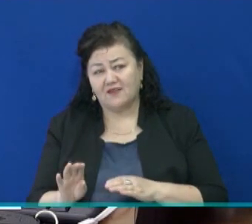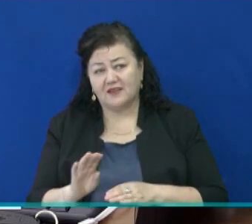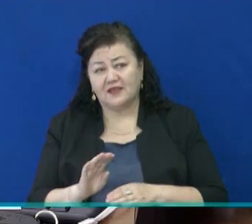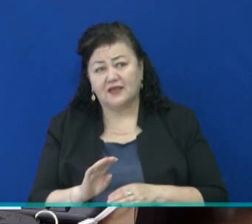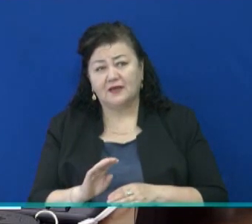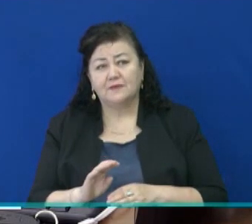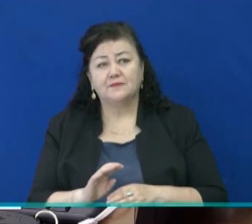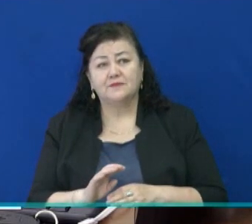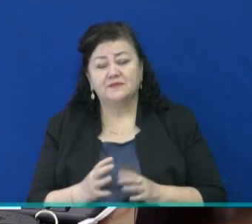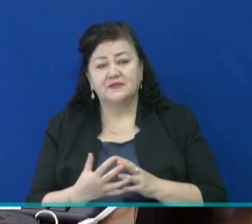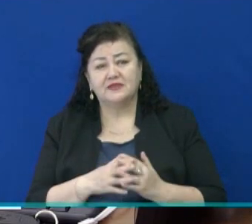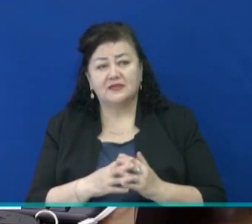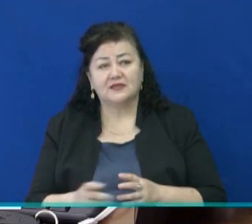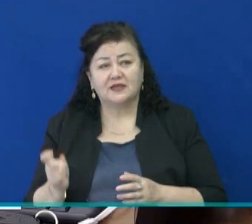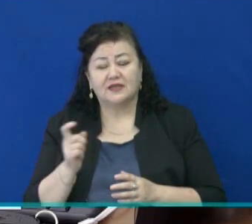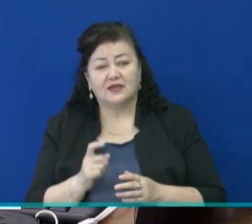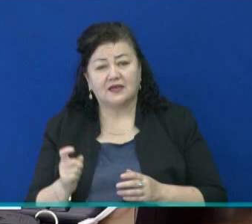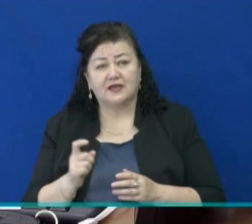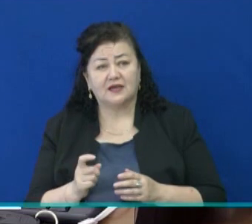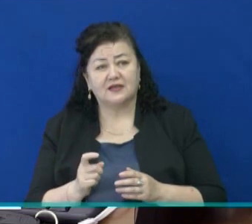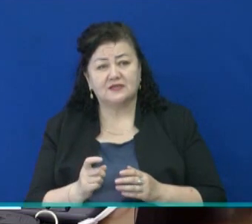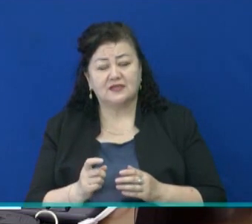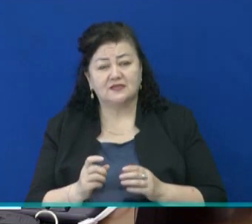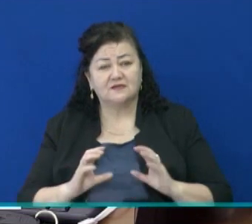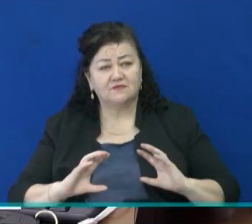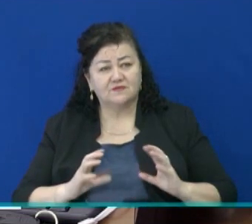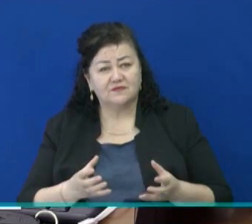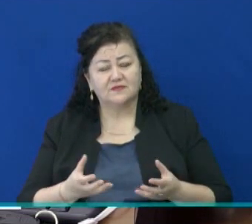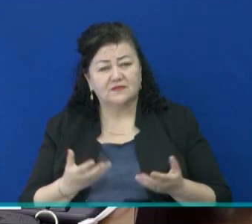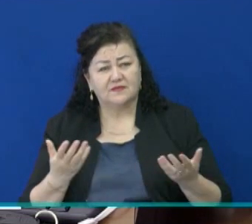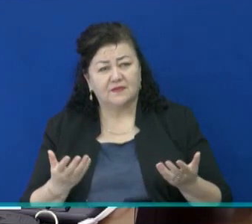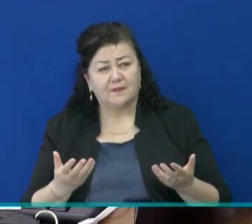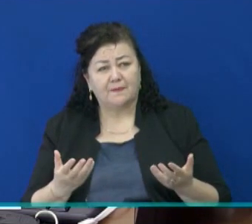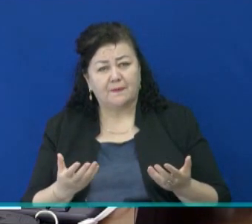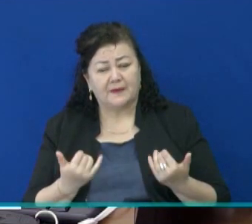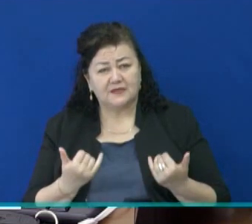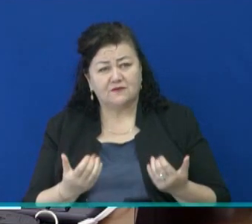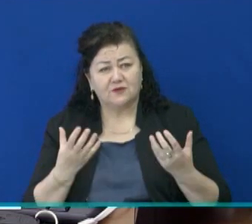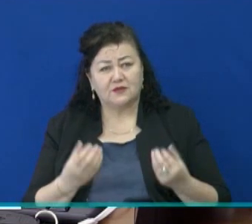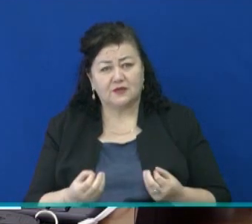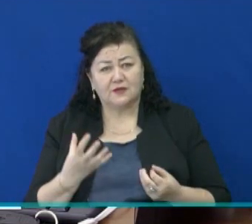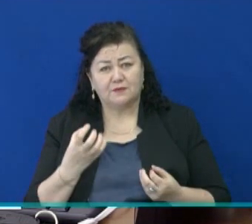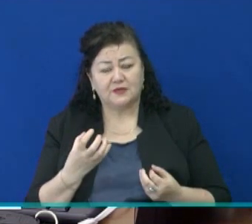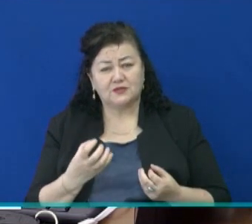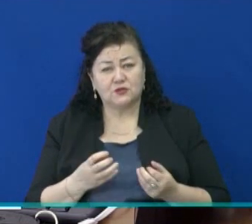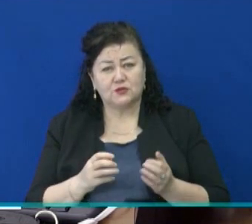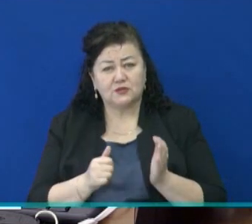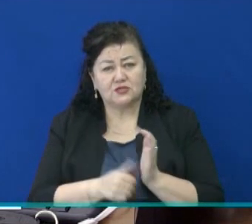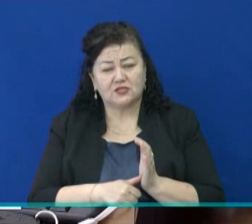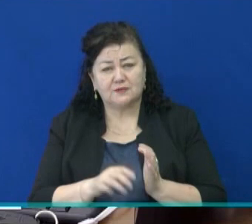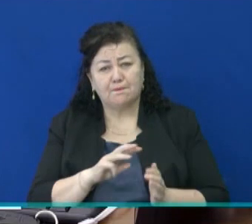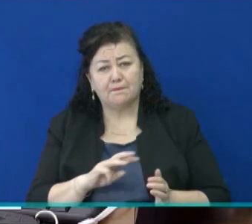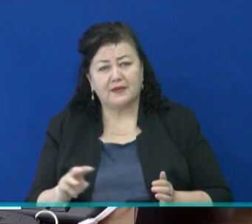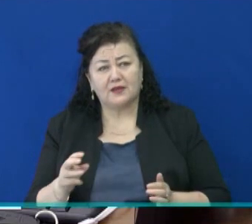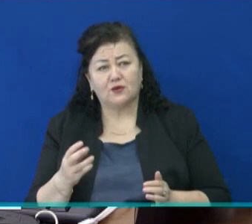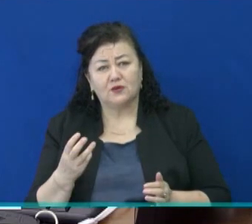отыр. Ауыл шаруашылық техникаларын алу бойынша биылғы бүгінгі күнге 506 миллион теңгенің